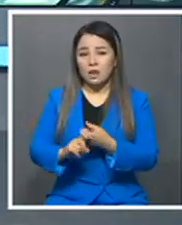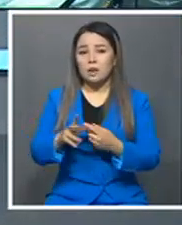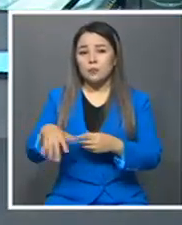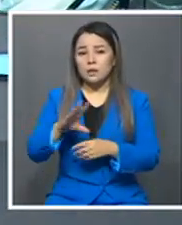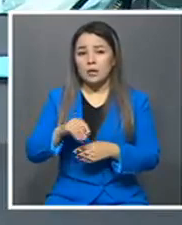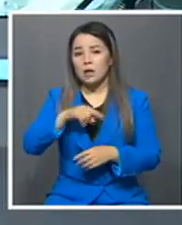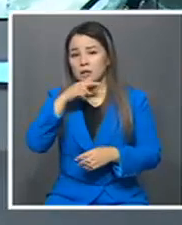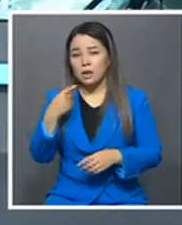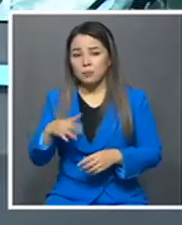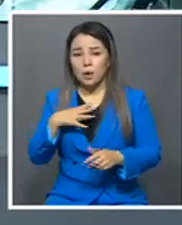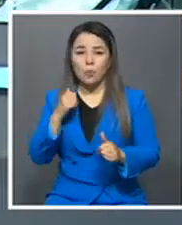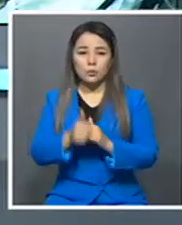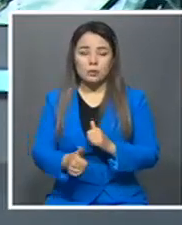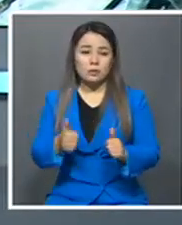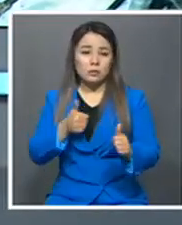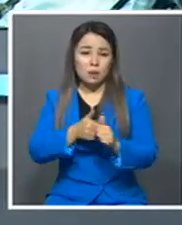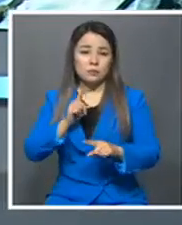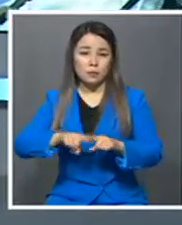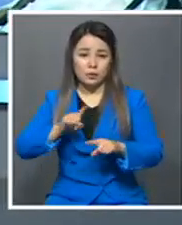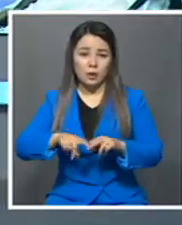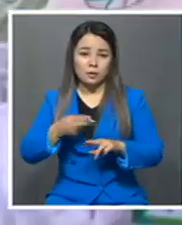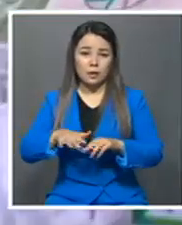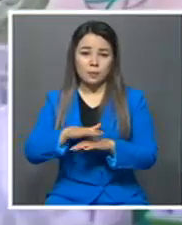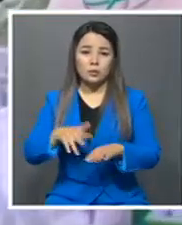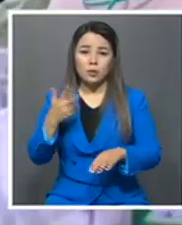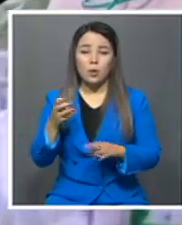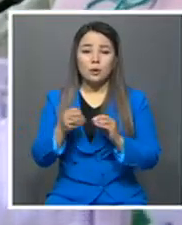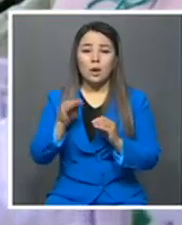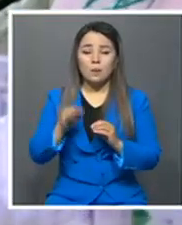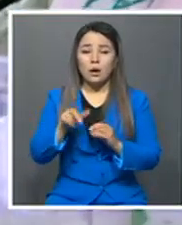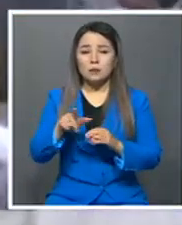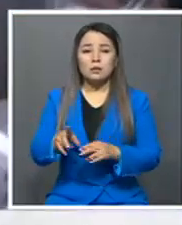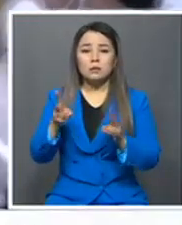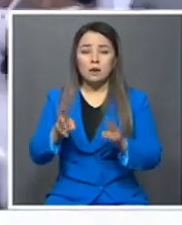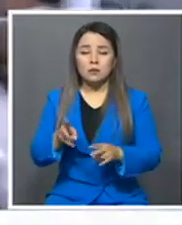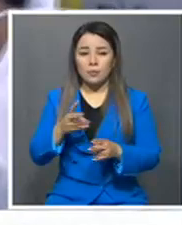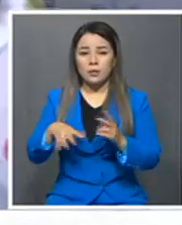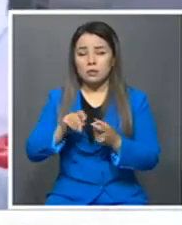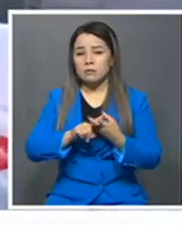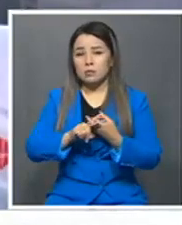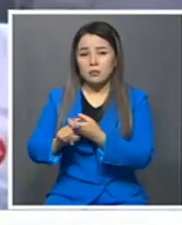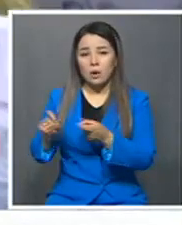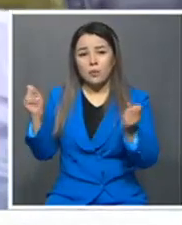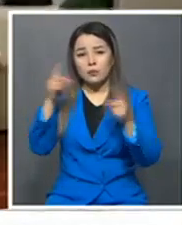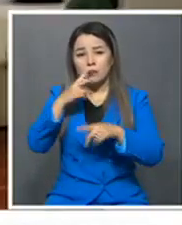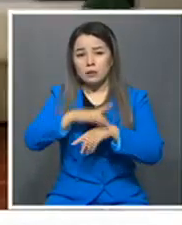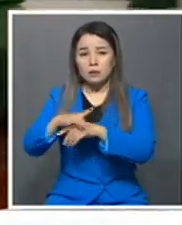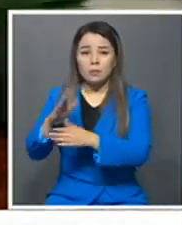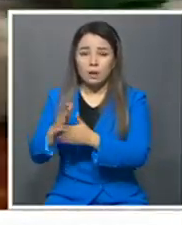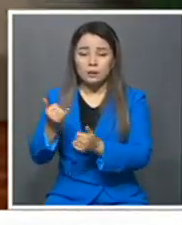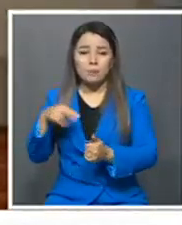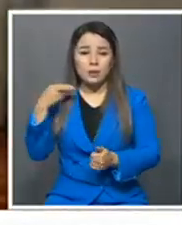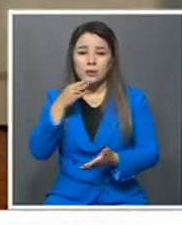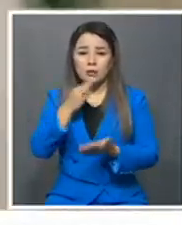жұқтырудан Ресейден озуға жақын. Елде жұқпалы індет 310 мыңнан астам адамнан табылған. Ел президенті Жаир Болсонару